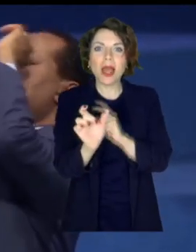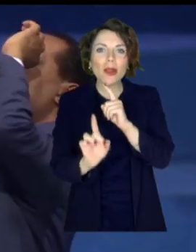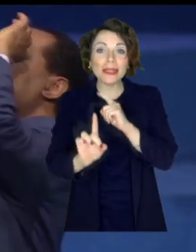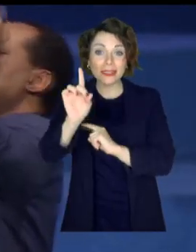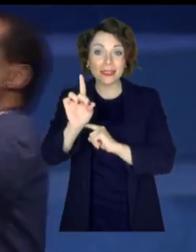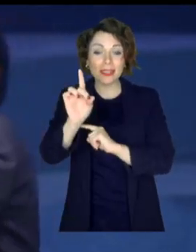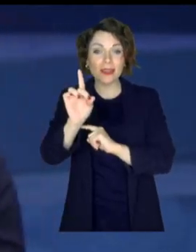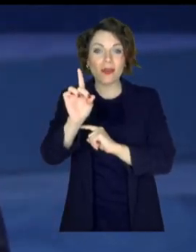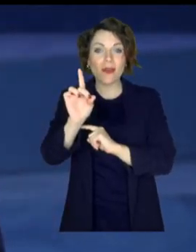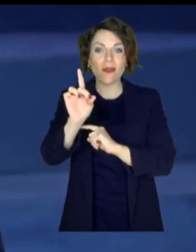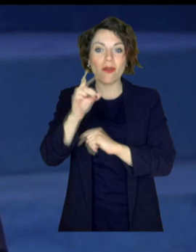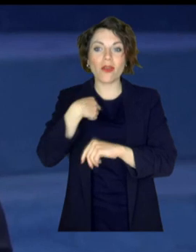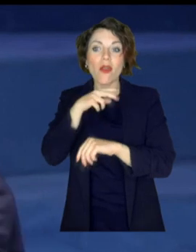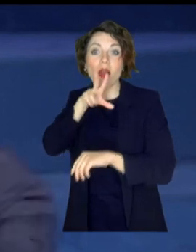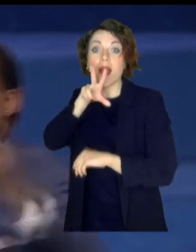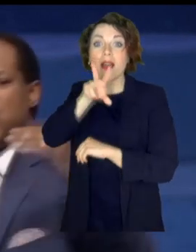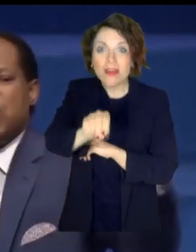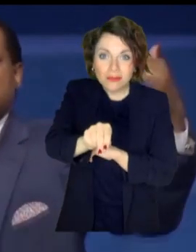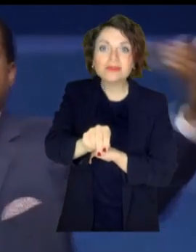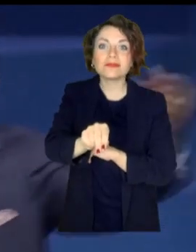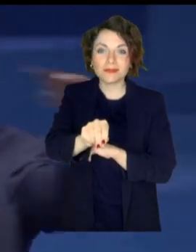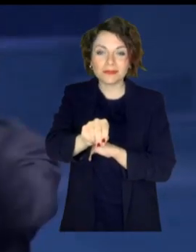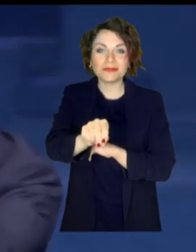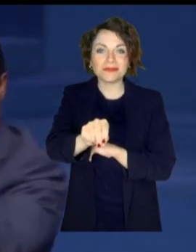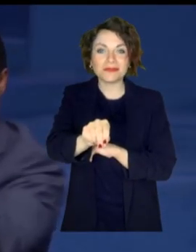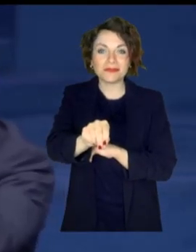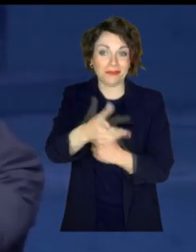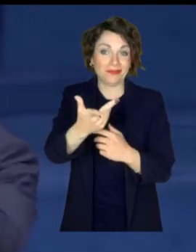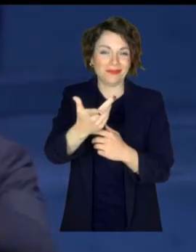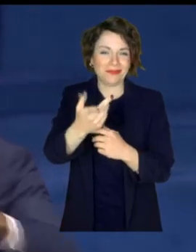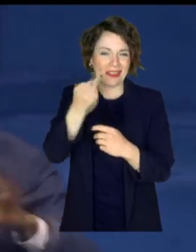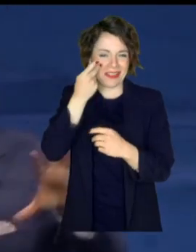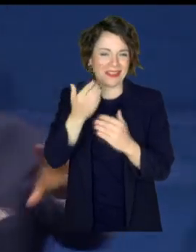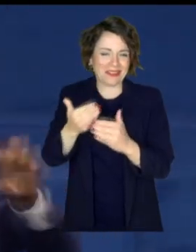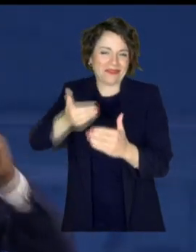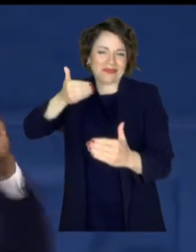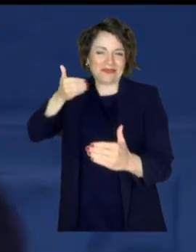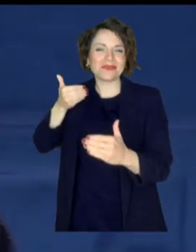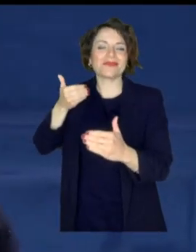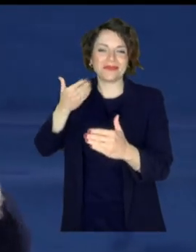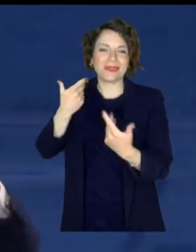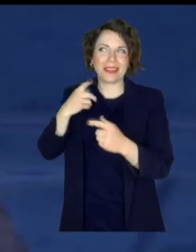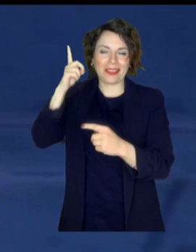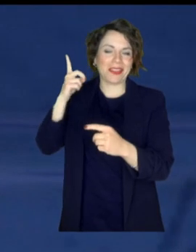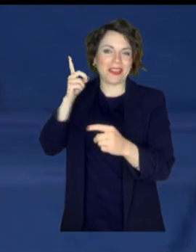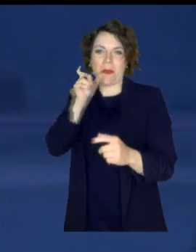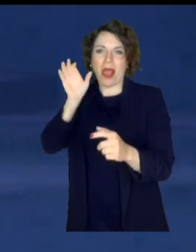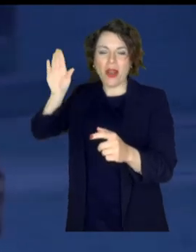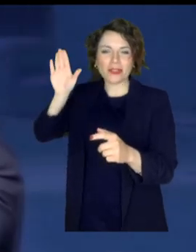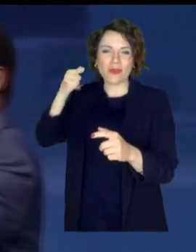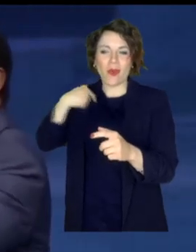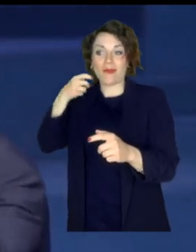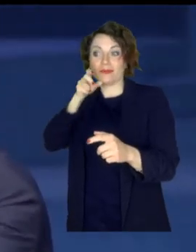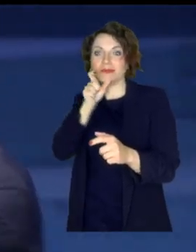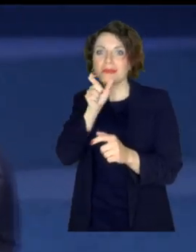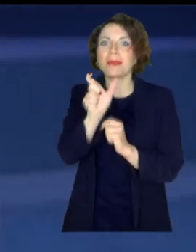esce dalla mia bocca, siccome è nata da Dio, cioè proviene da Dio, è questo